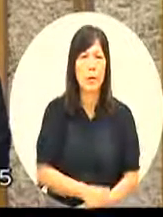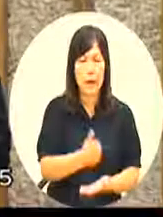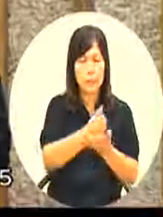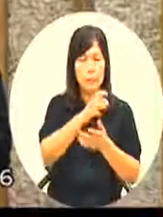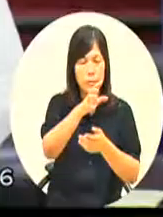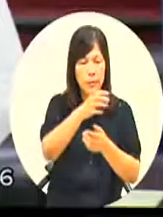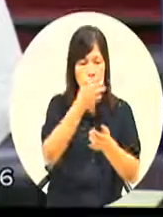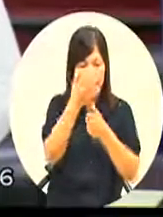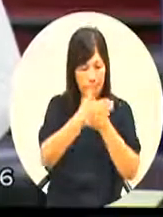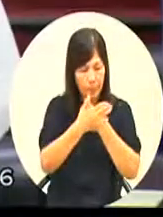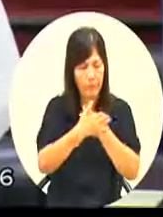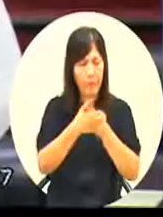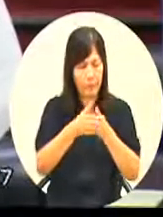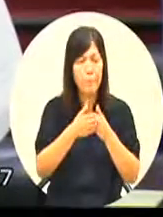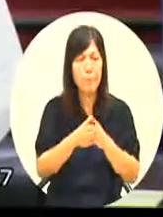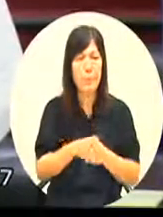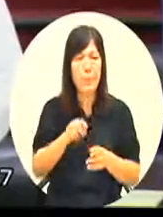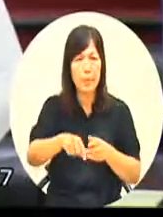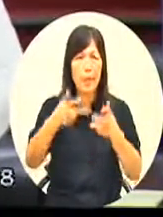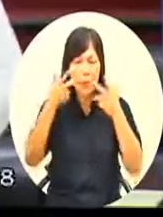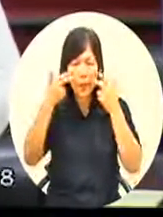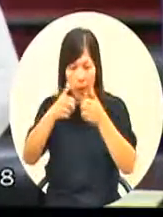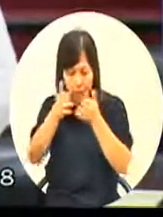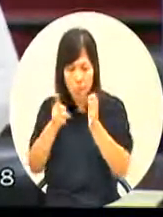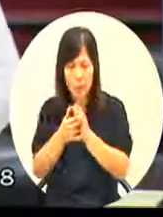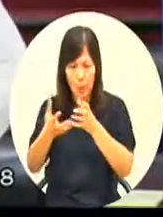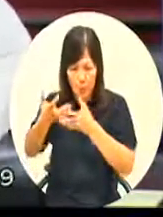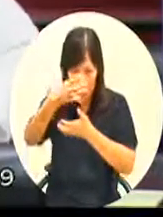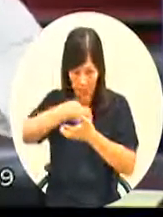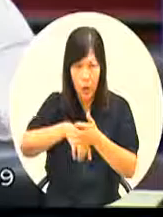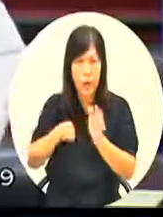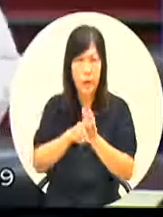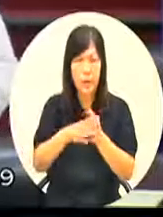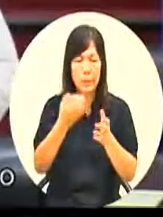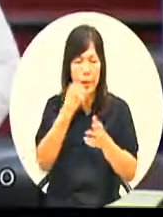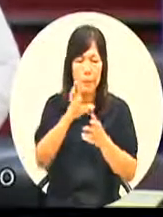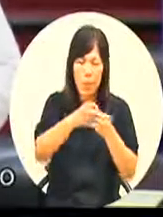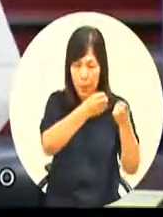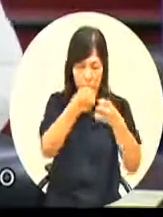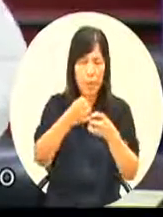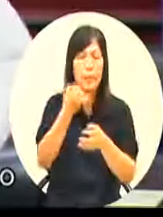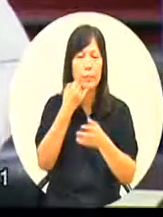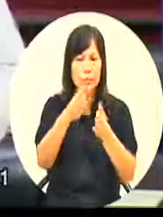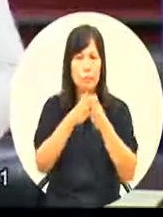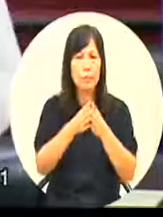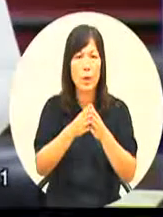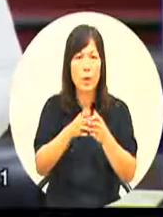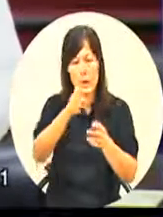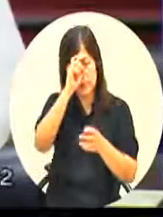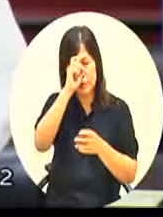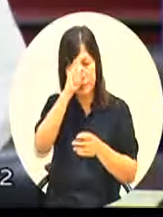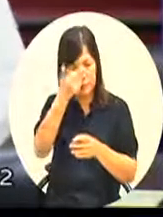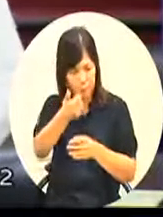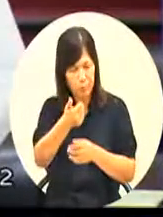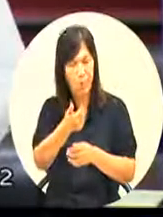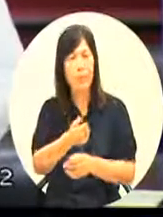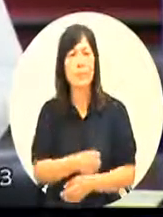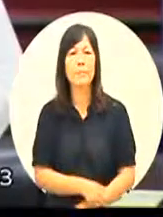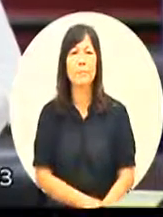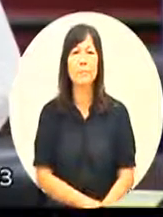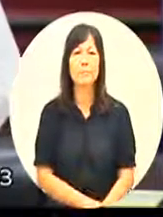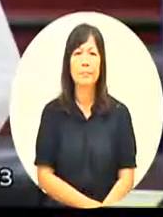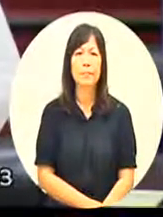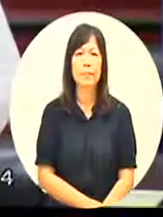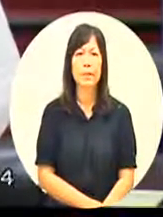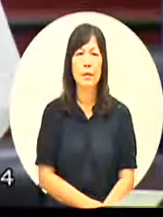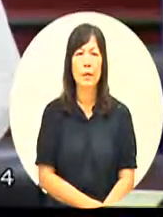长这个部分就把原民的部分也纳入进去，你们可以做一个充分的讨论了。希望有好的结果了哈。那接下来我还